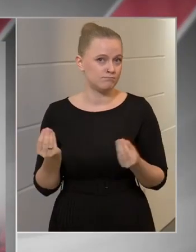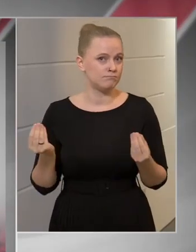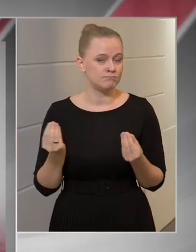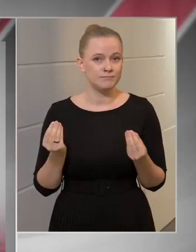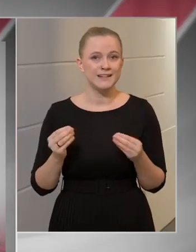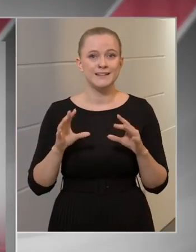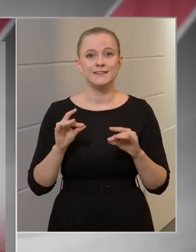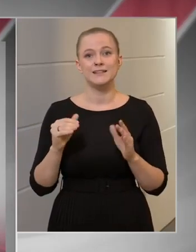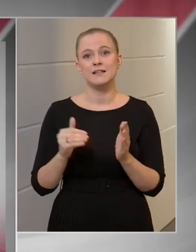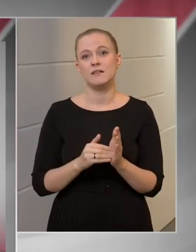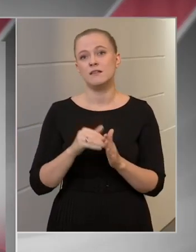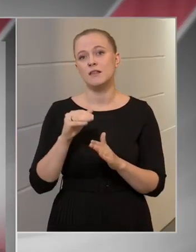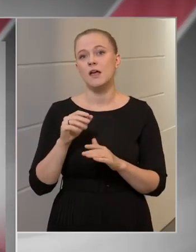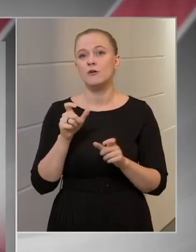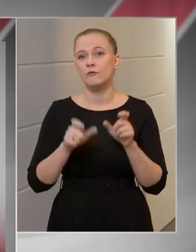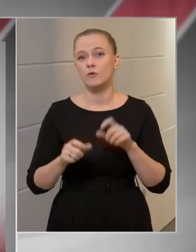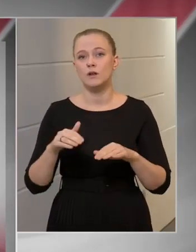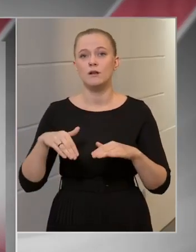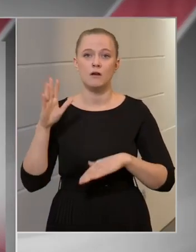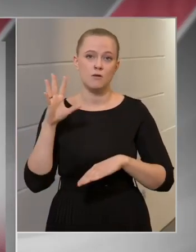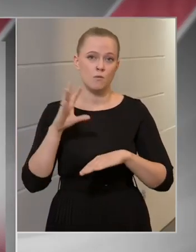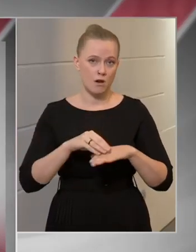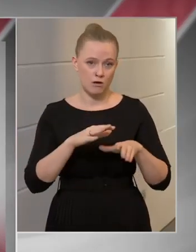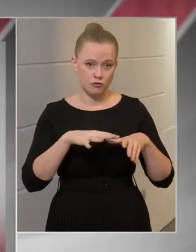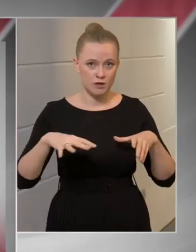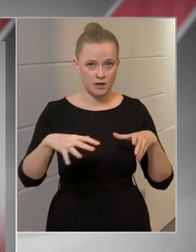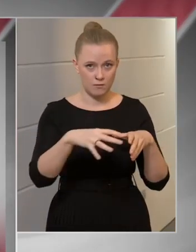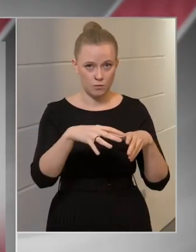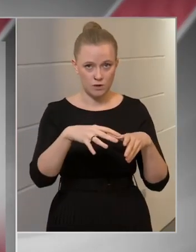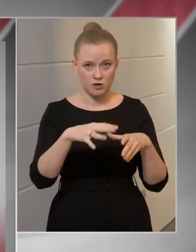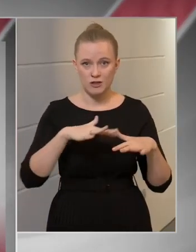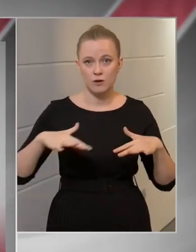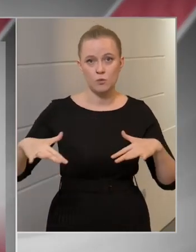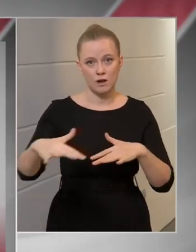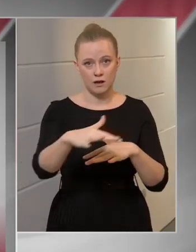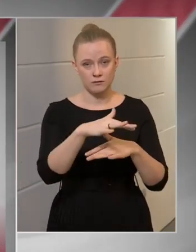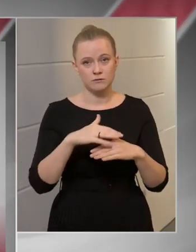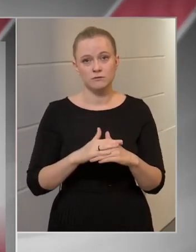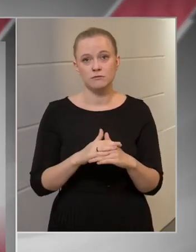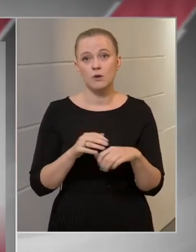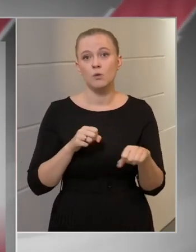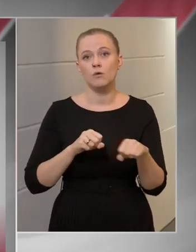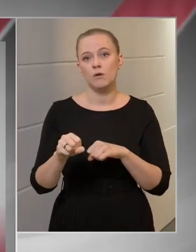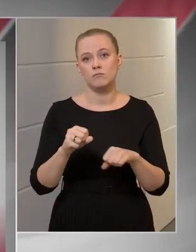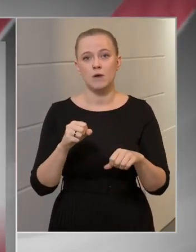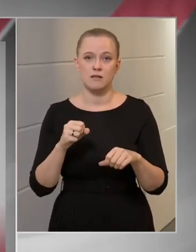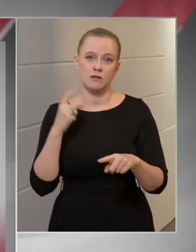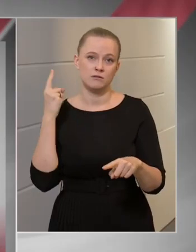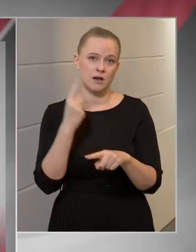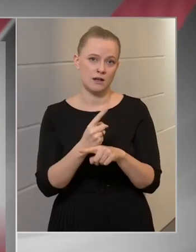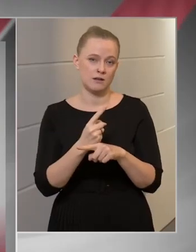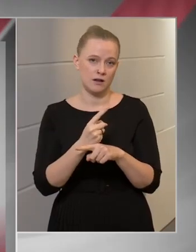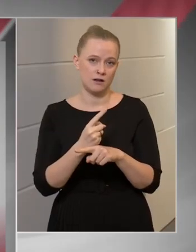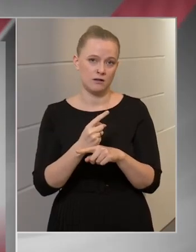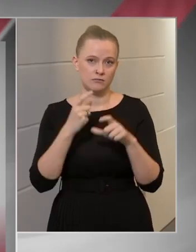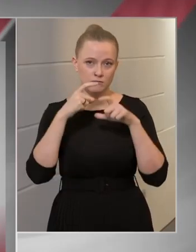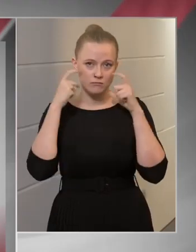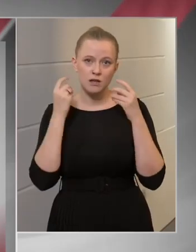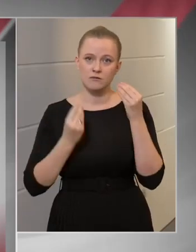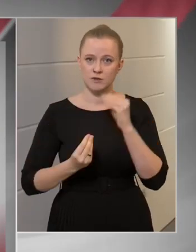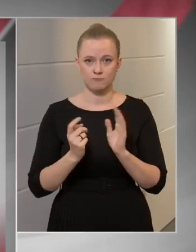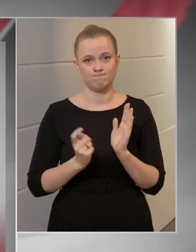10 ezer főnél nagyobb lakonépességű település területén az önkormányzati rendeletben elrendelt maszkviselési